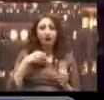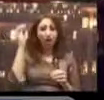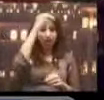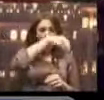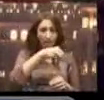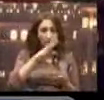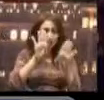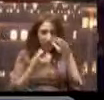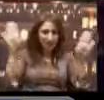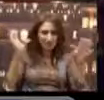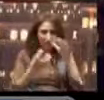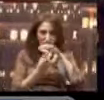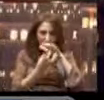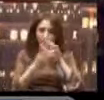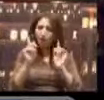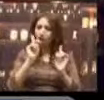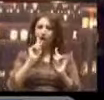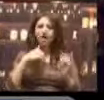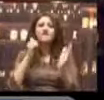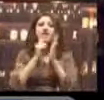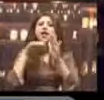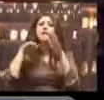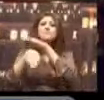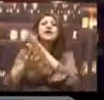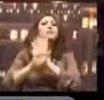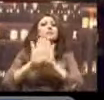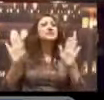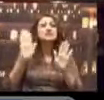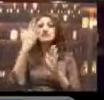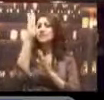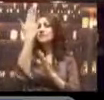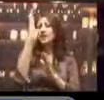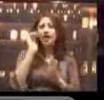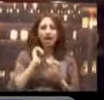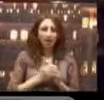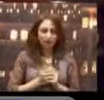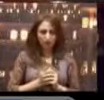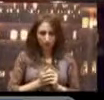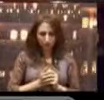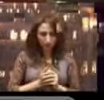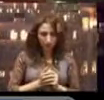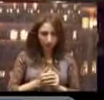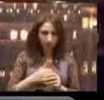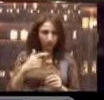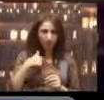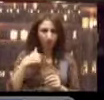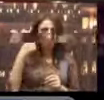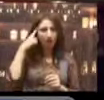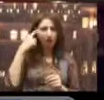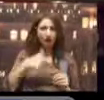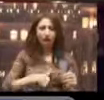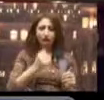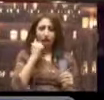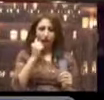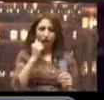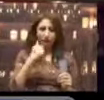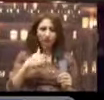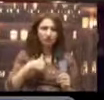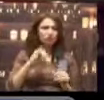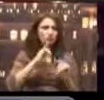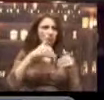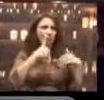خالص. وكان القرار من ثانويه عامه يعني، عمري ما كنتش عندي الجرأة الكافيه ان انا ارهن